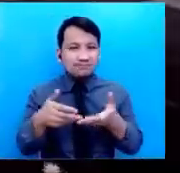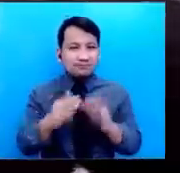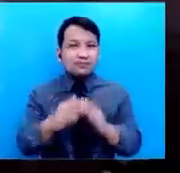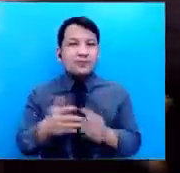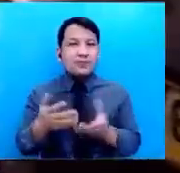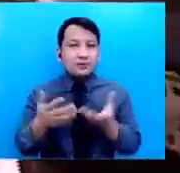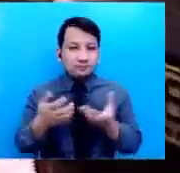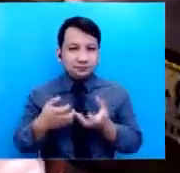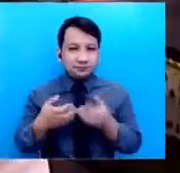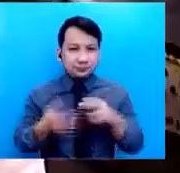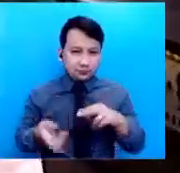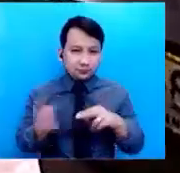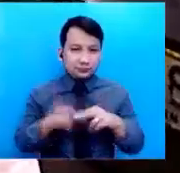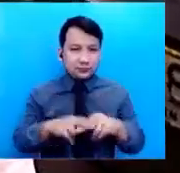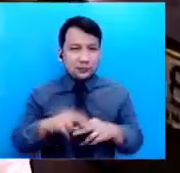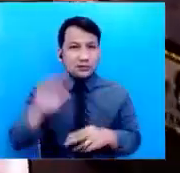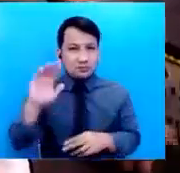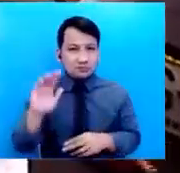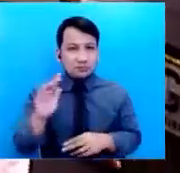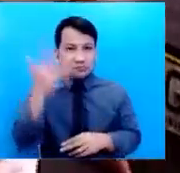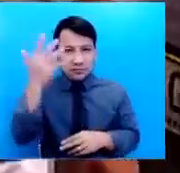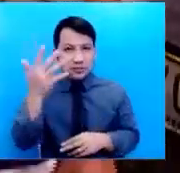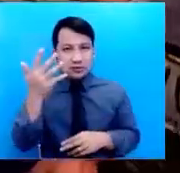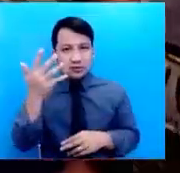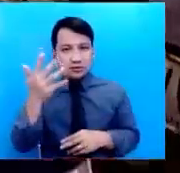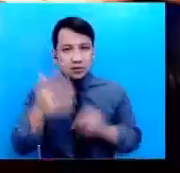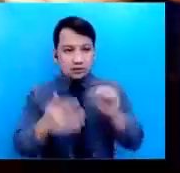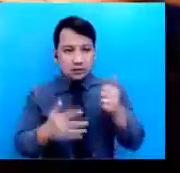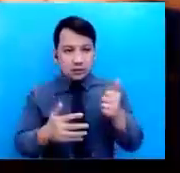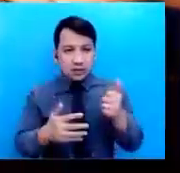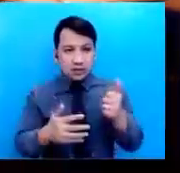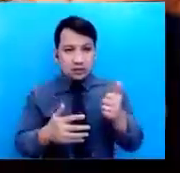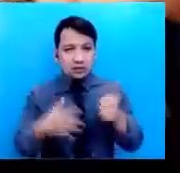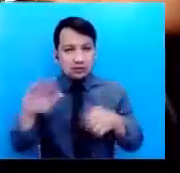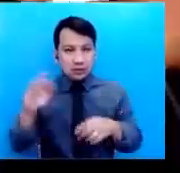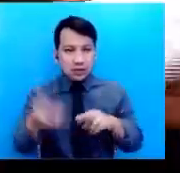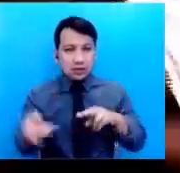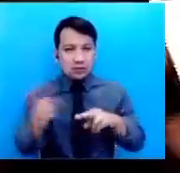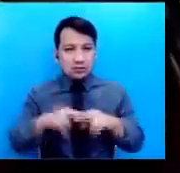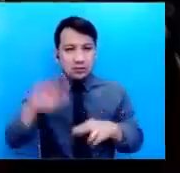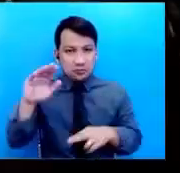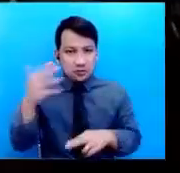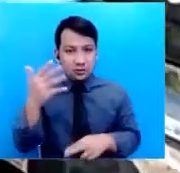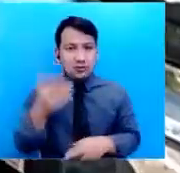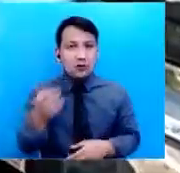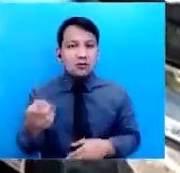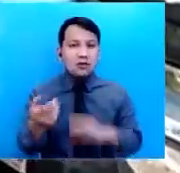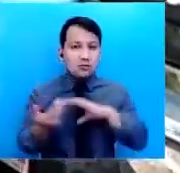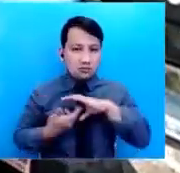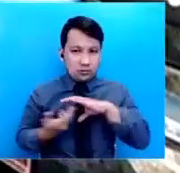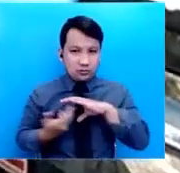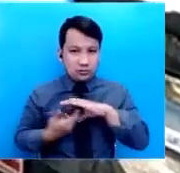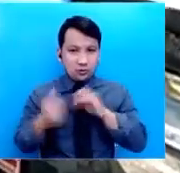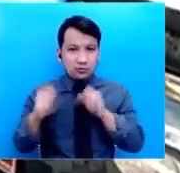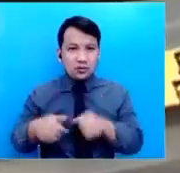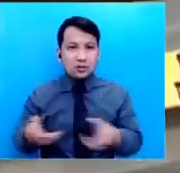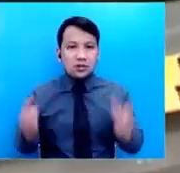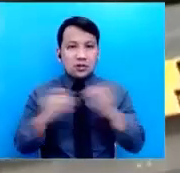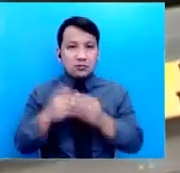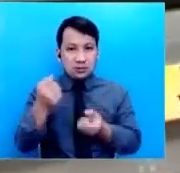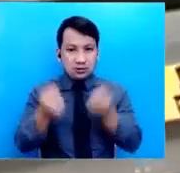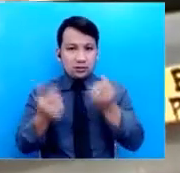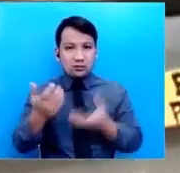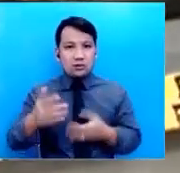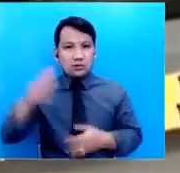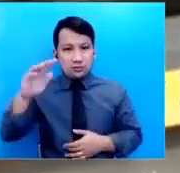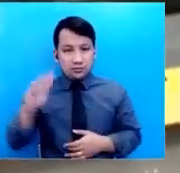nilang dagdagan ng 5 piso ang 10 pesos na minimum fare. Ano naman kaya ang masasabi ng mga commuter sa hiling ng mga chopper na 15